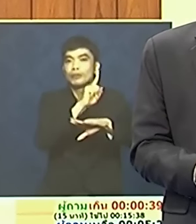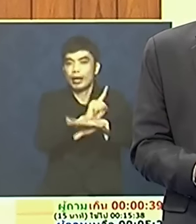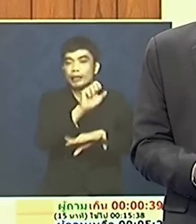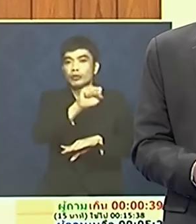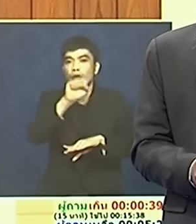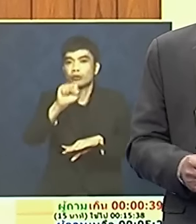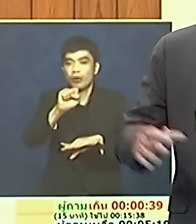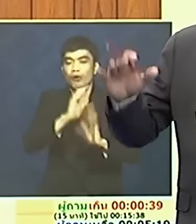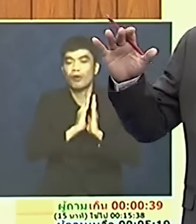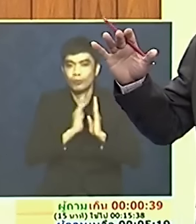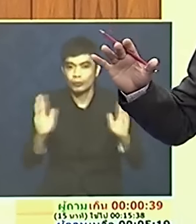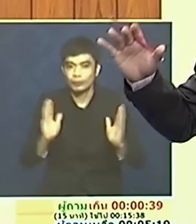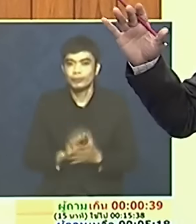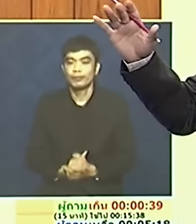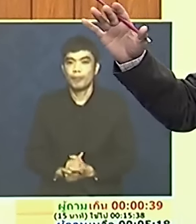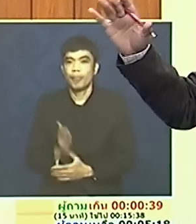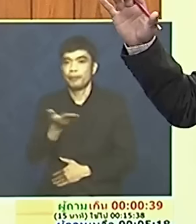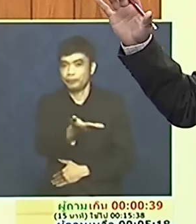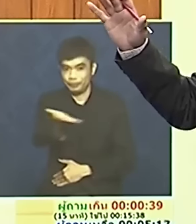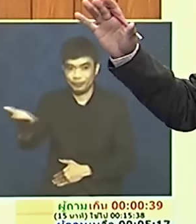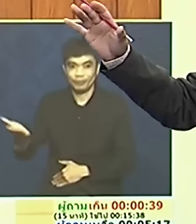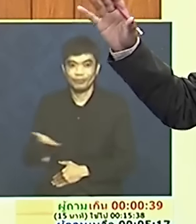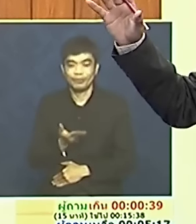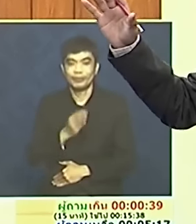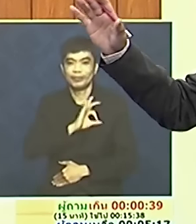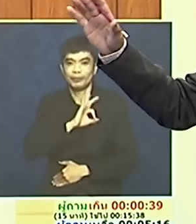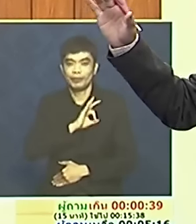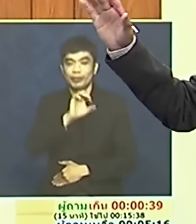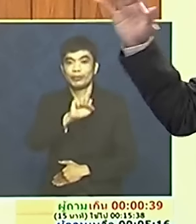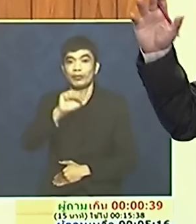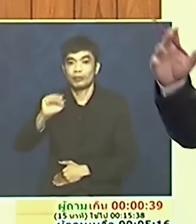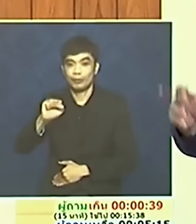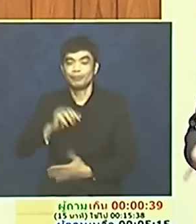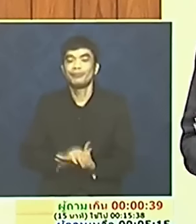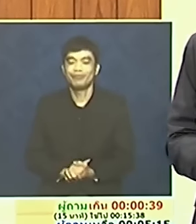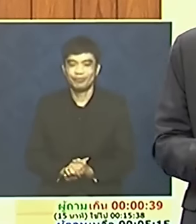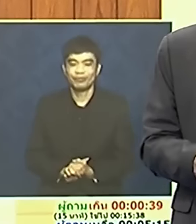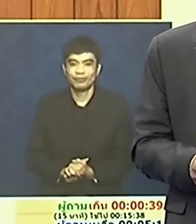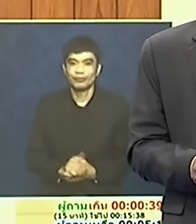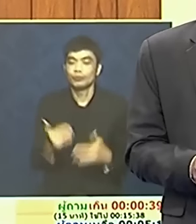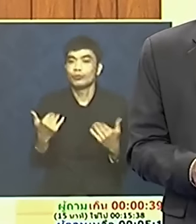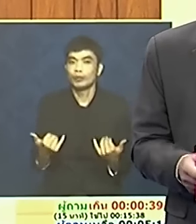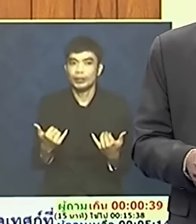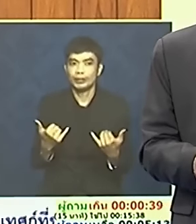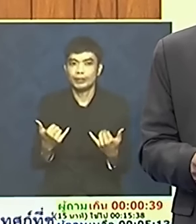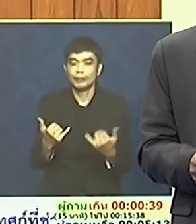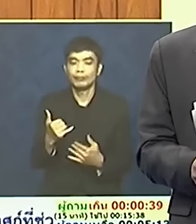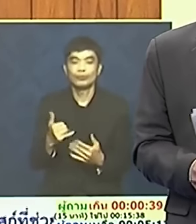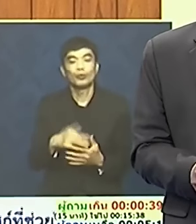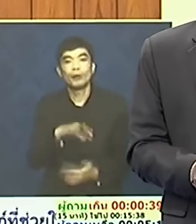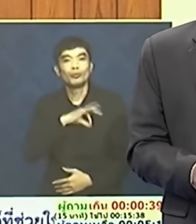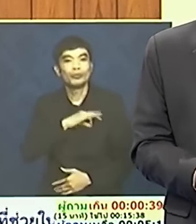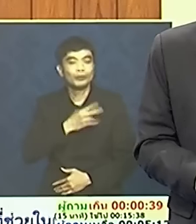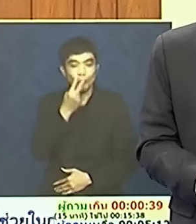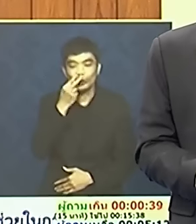นแต่เรื่องที่ต้องอธิบายแจกแจงเรื่องขั้นตอนเรื่องกติกาถูกต้องตามตัวบทกฎหมายที่ผู้คนค้างคา